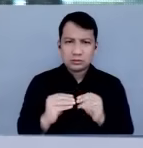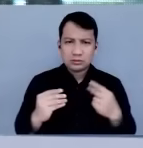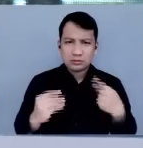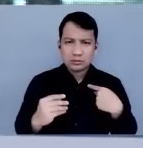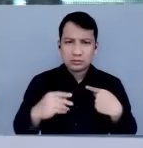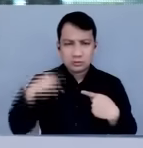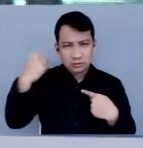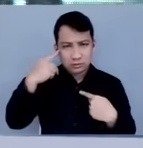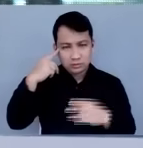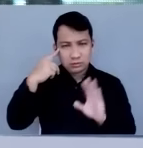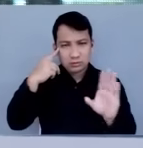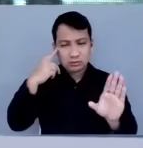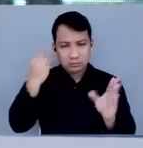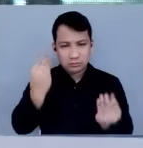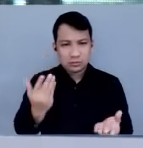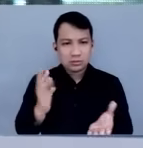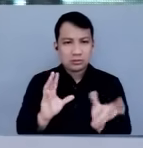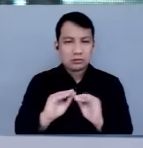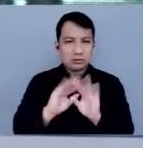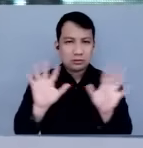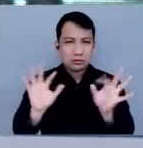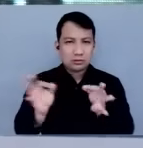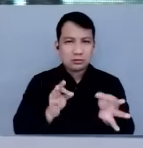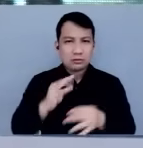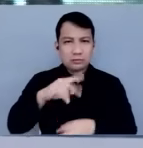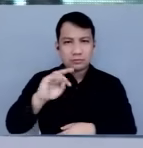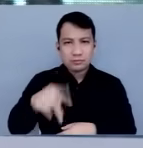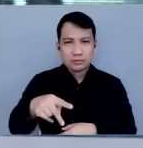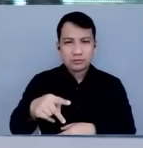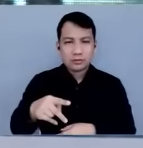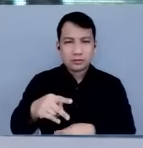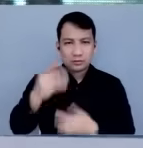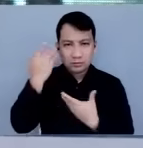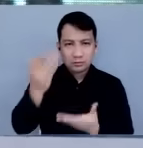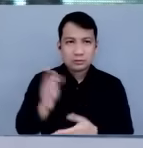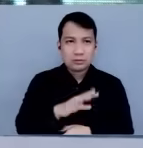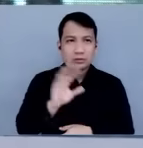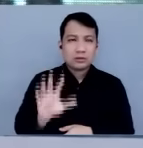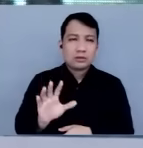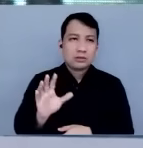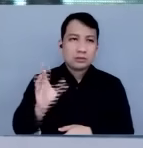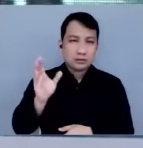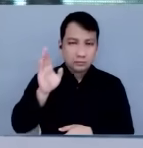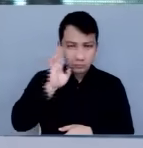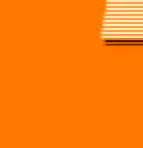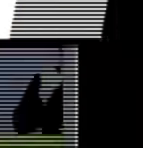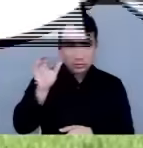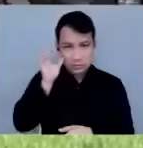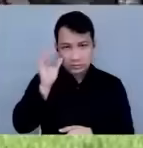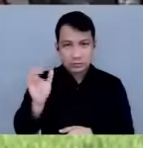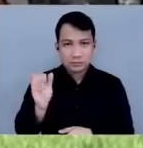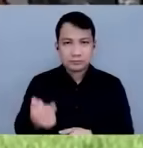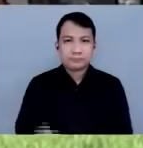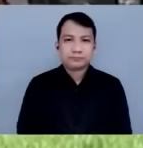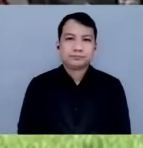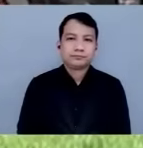na yan. May paglilinaw ang PNP. Nasa frontline ng balitang yan, si Brian Castillo.